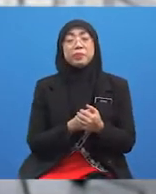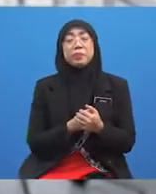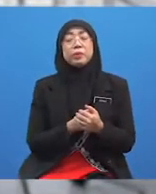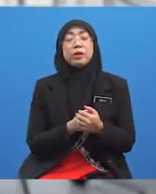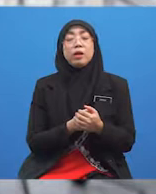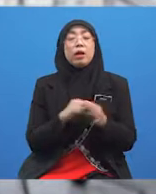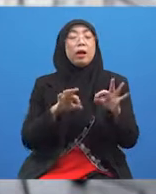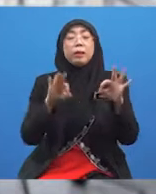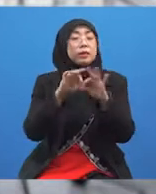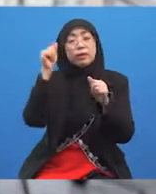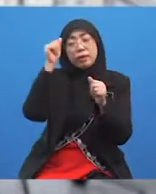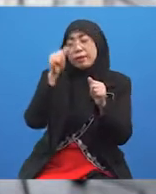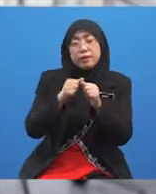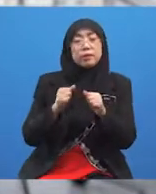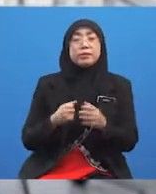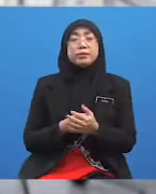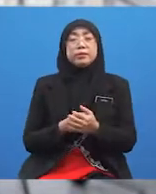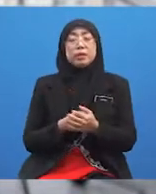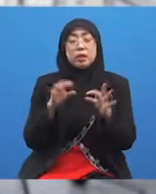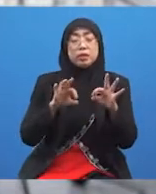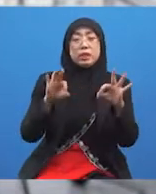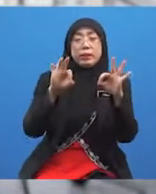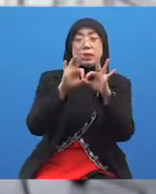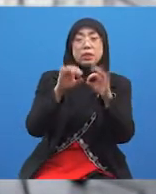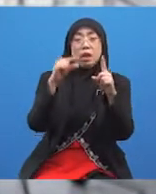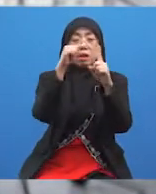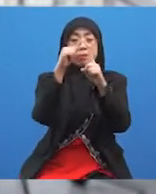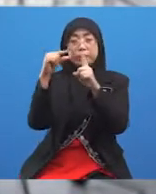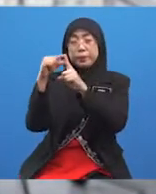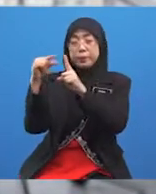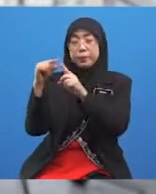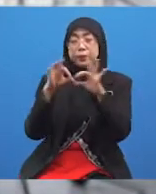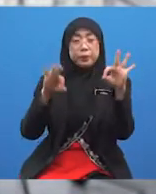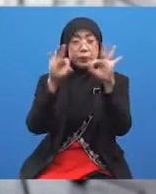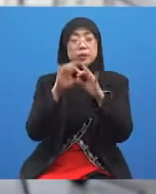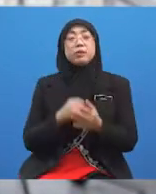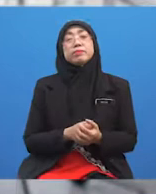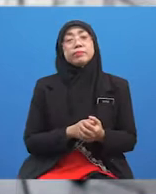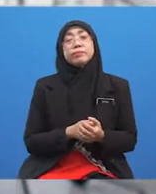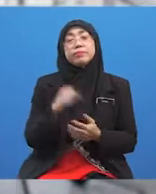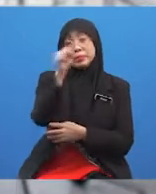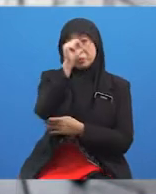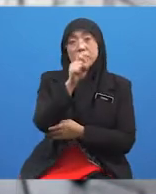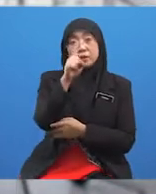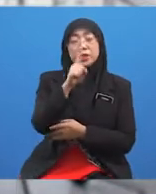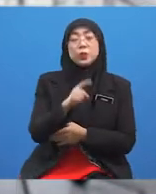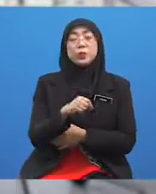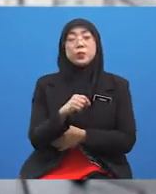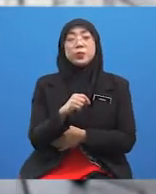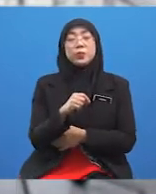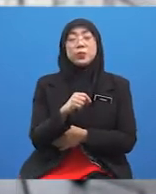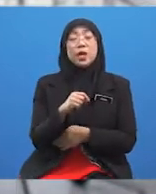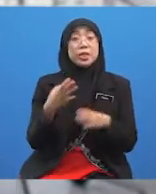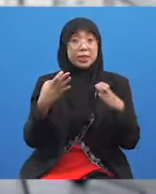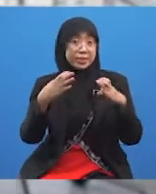mengingat fakta, boleh gunakan peta ahli IT tadi. Mari kita lihat soalan satu dan mari kita cuba